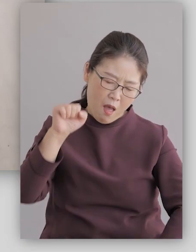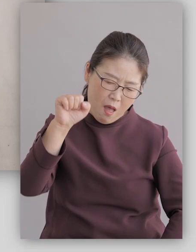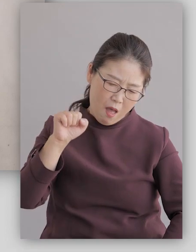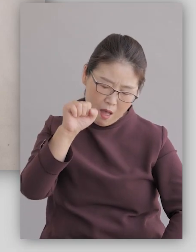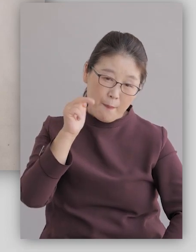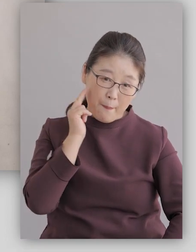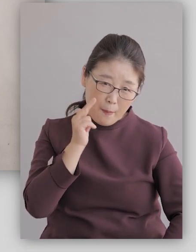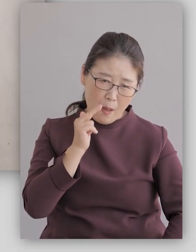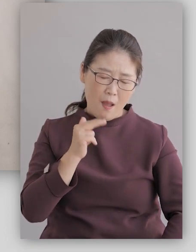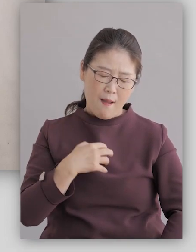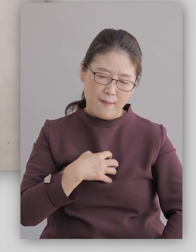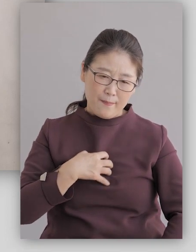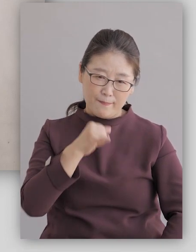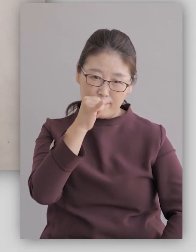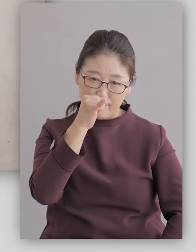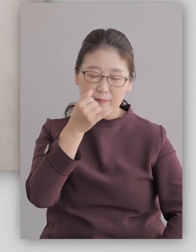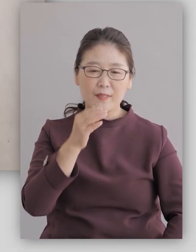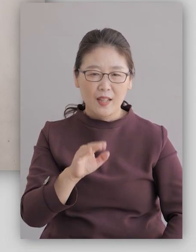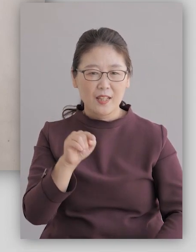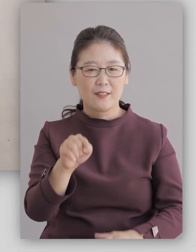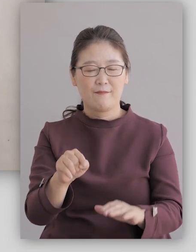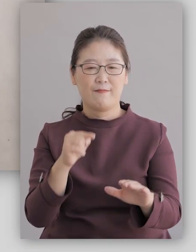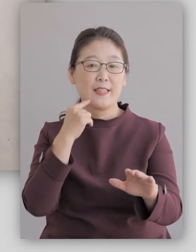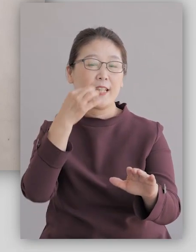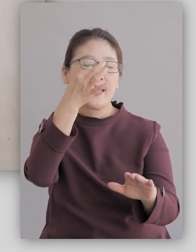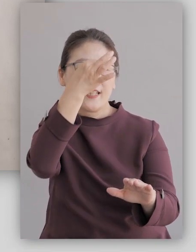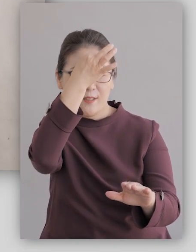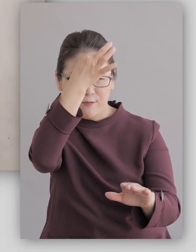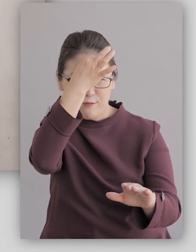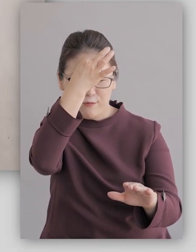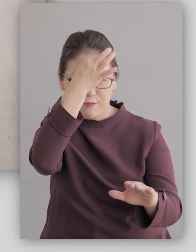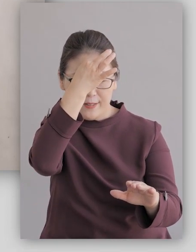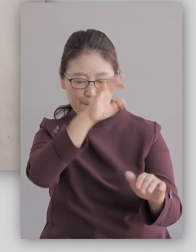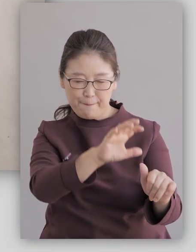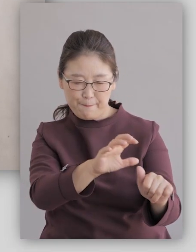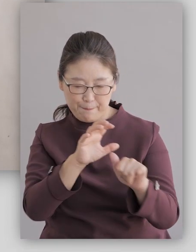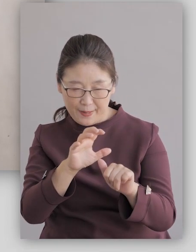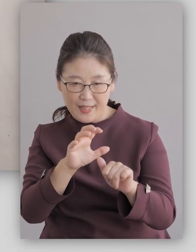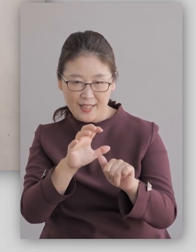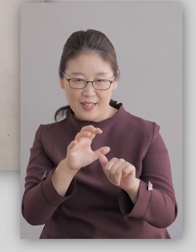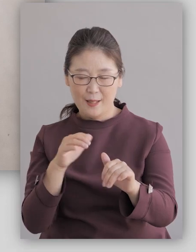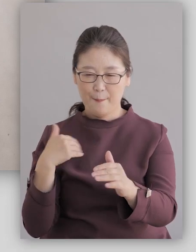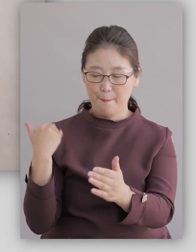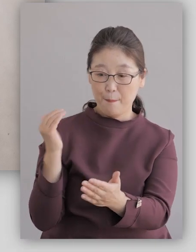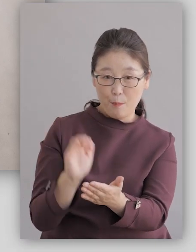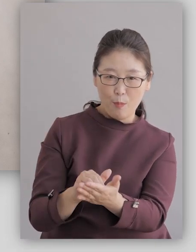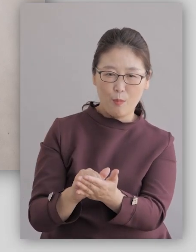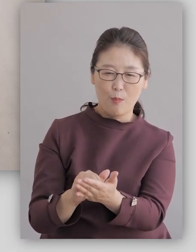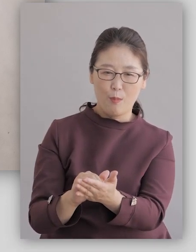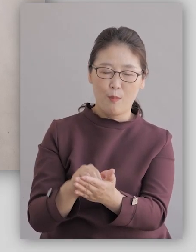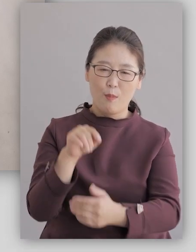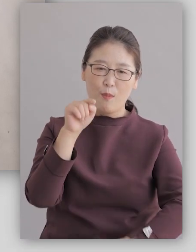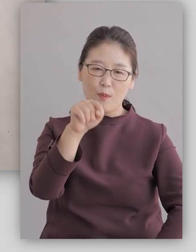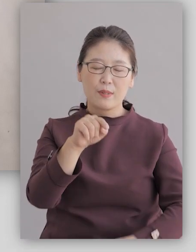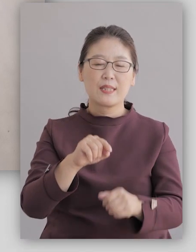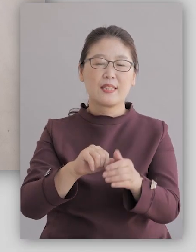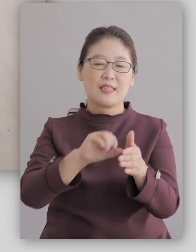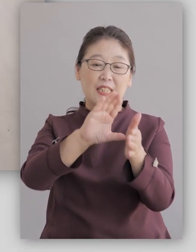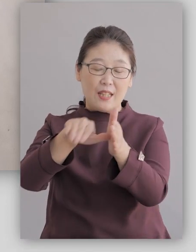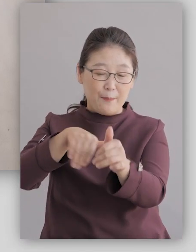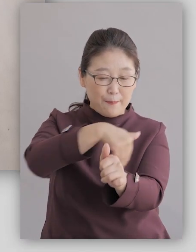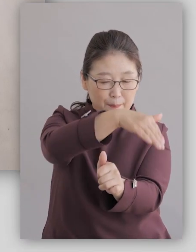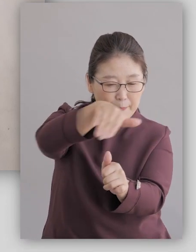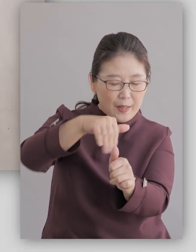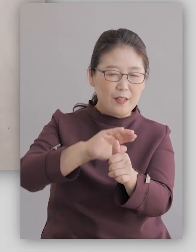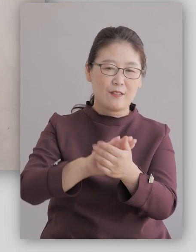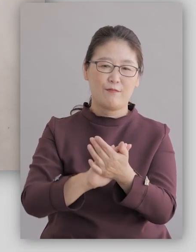있었다 할지라도 예술의 힘으로 다시 복원되고 이것이 한 시대를 치유하고